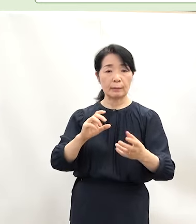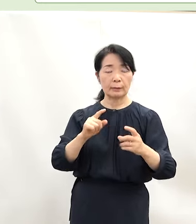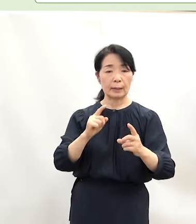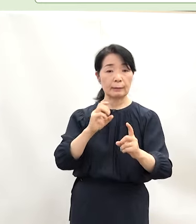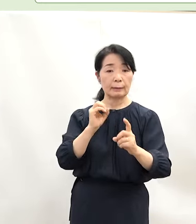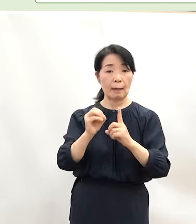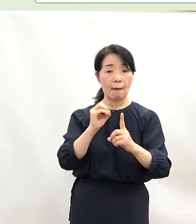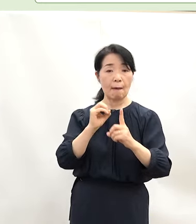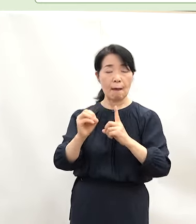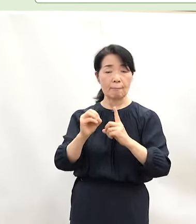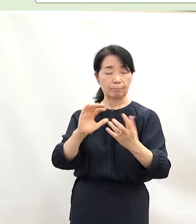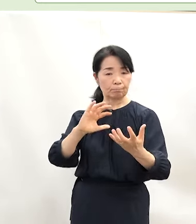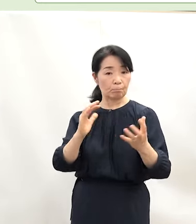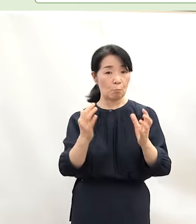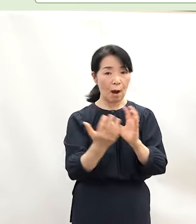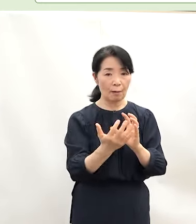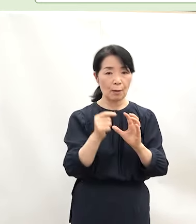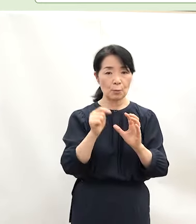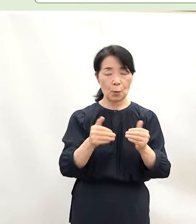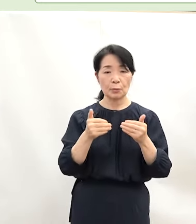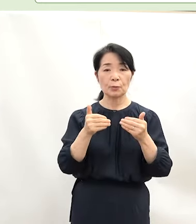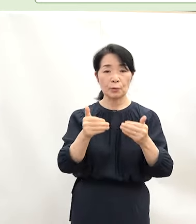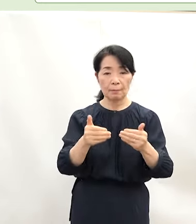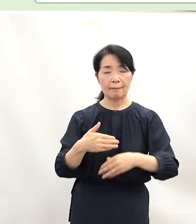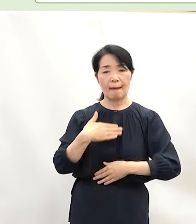口事業体験調査を行います。